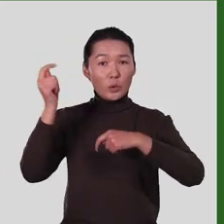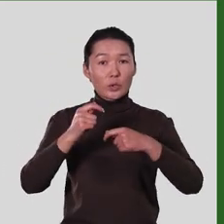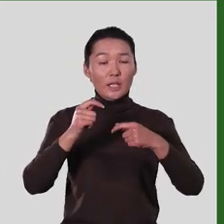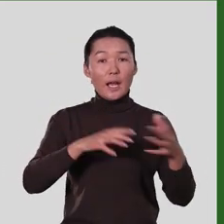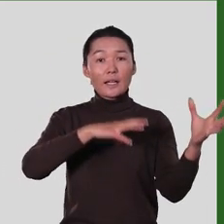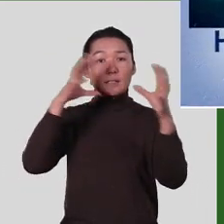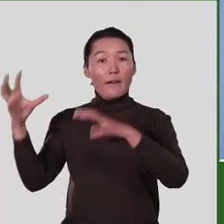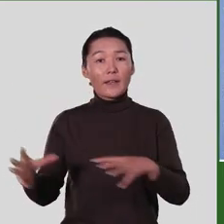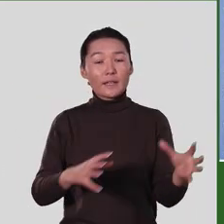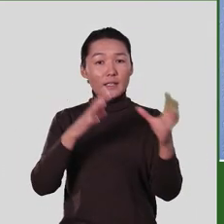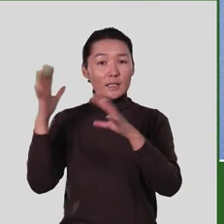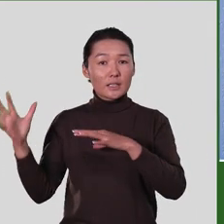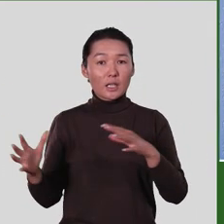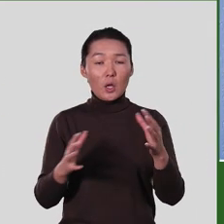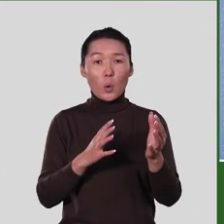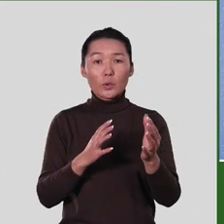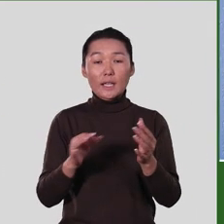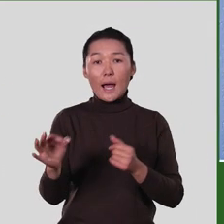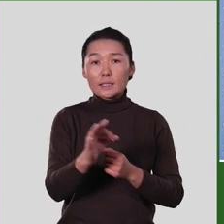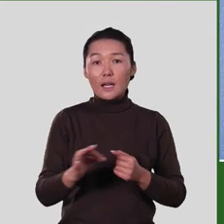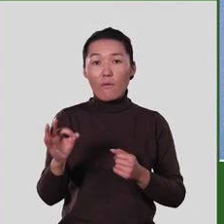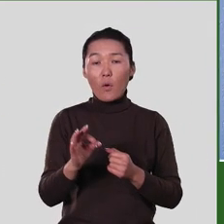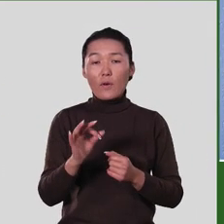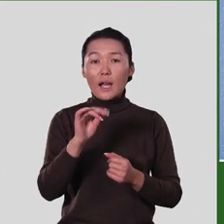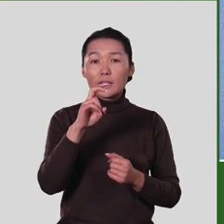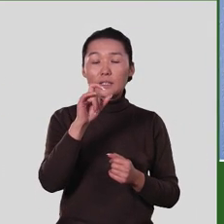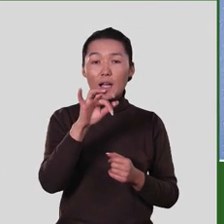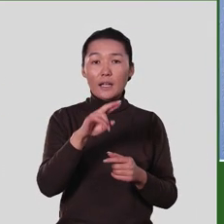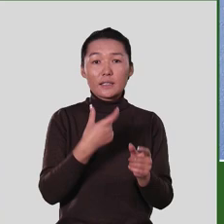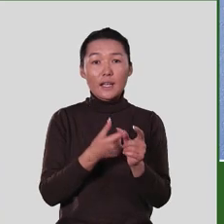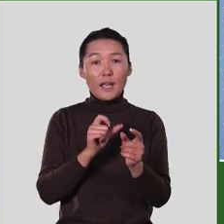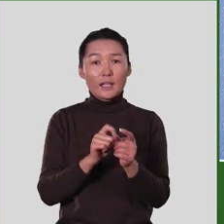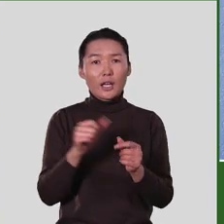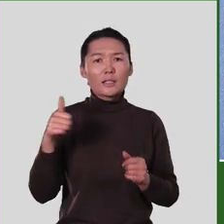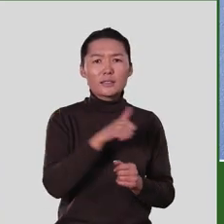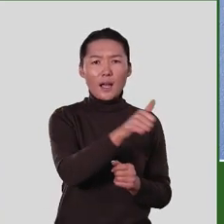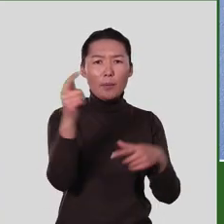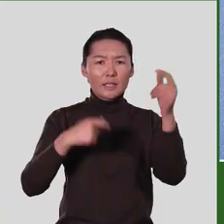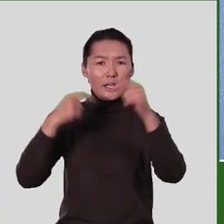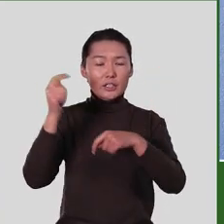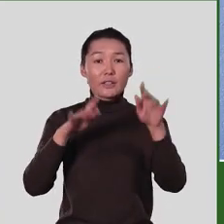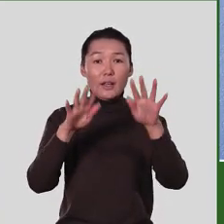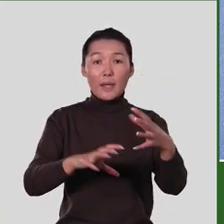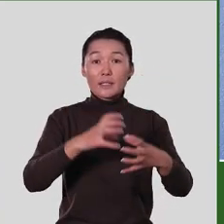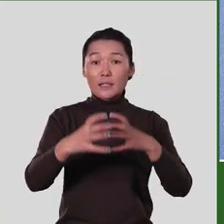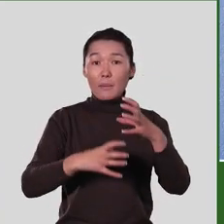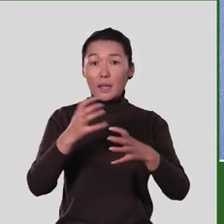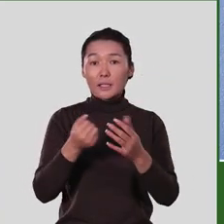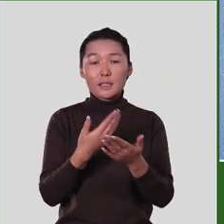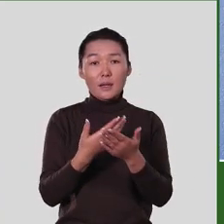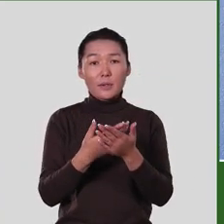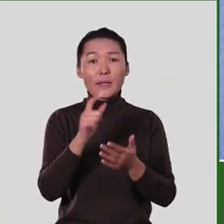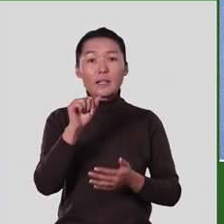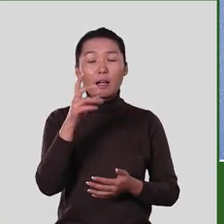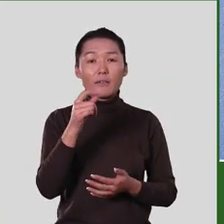Наветренные склоны островов Океании – это одно из самых дождливых мест на планете. Например, на Гавайских